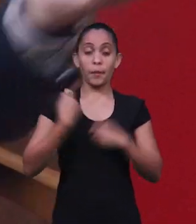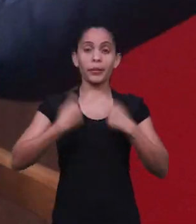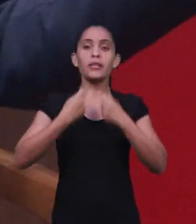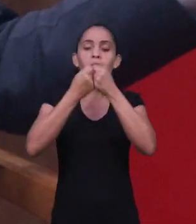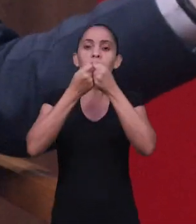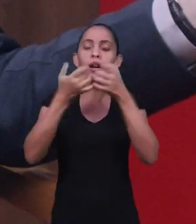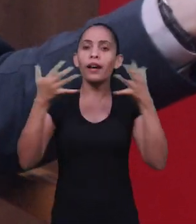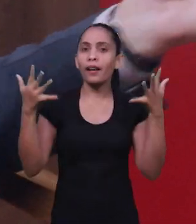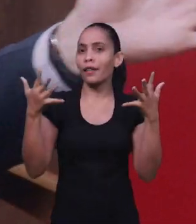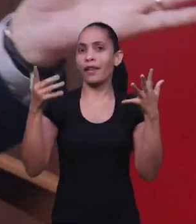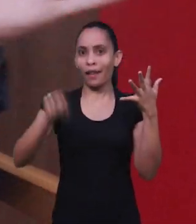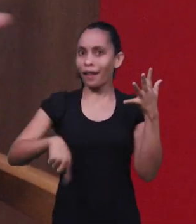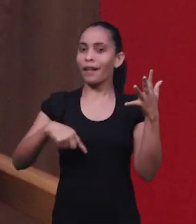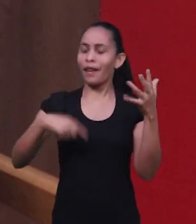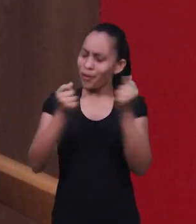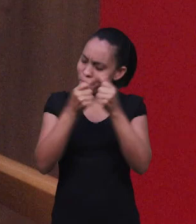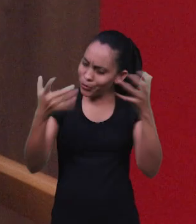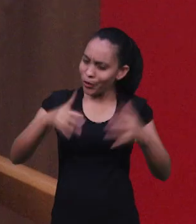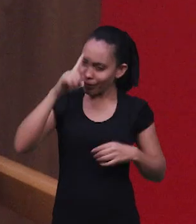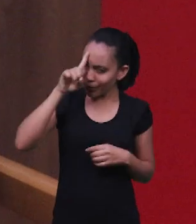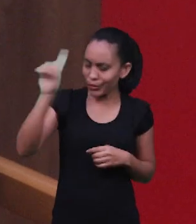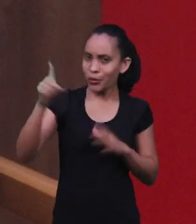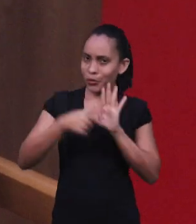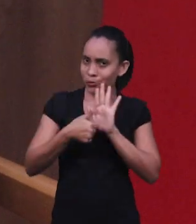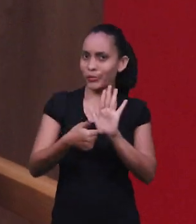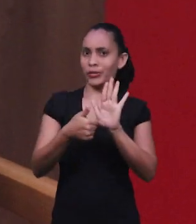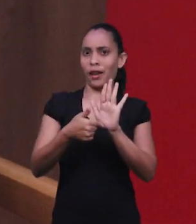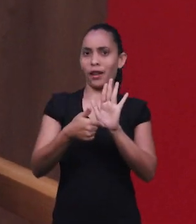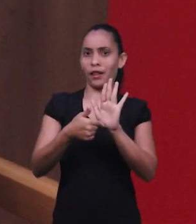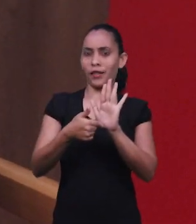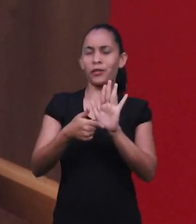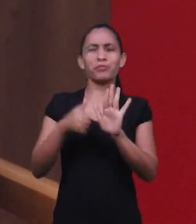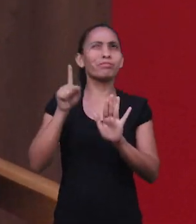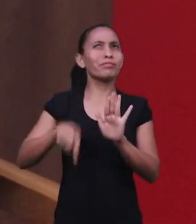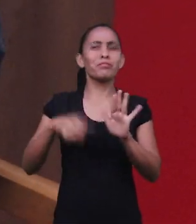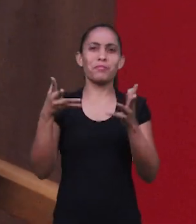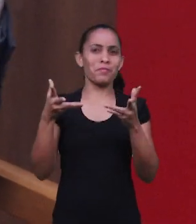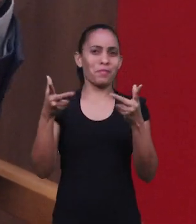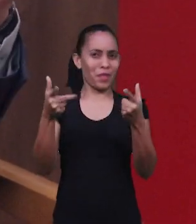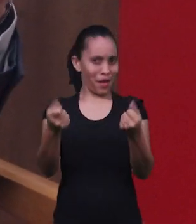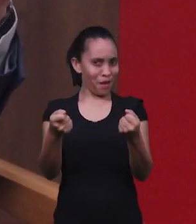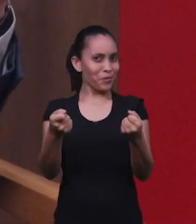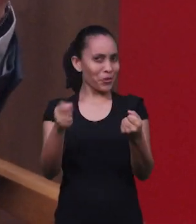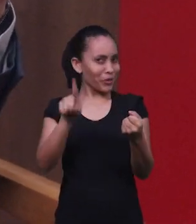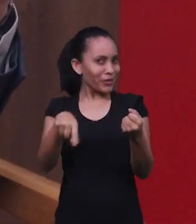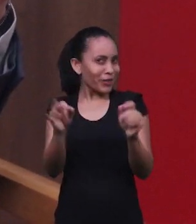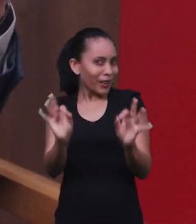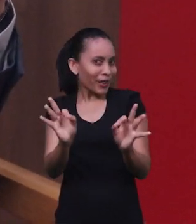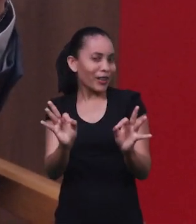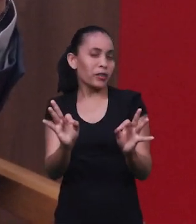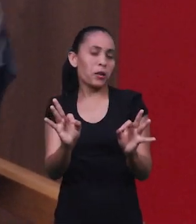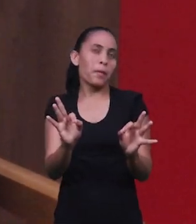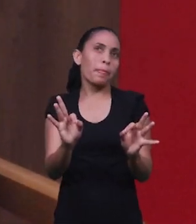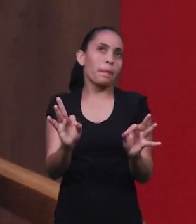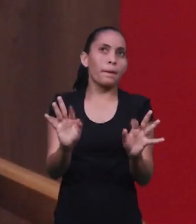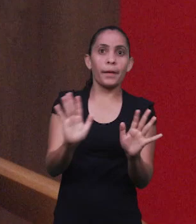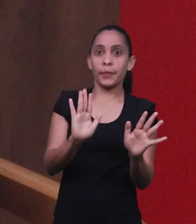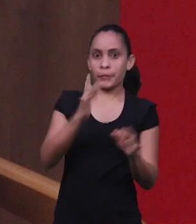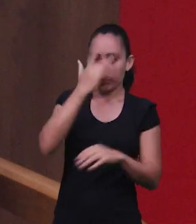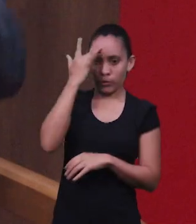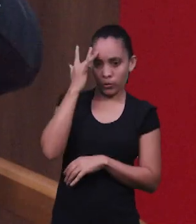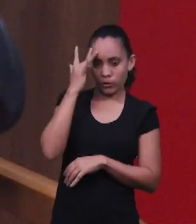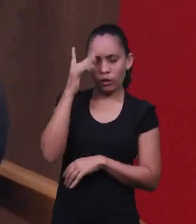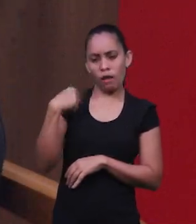devons penser. C'est ce que nous devons réfléchir. C'est la gloire de Dieu. Donc, ces bijoux.